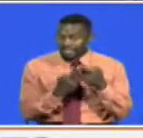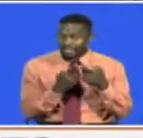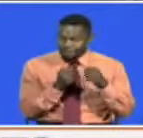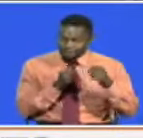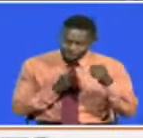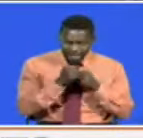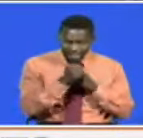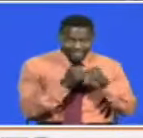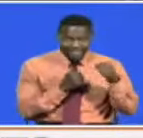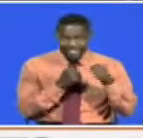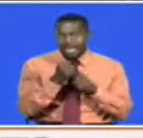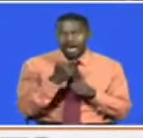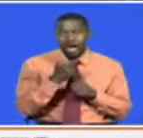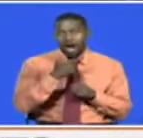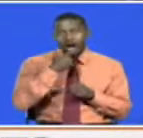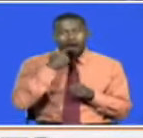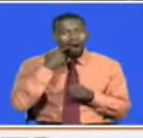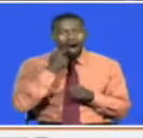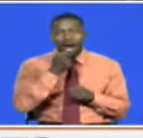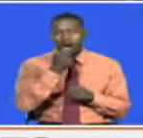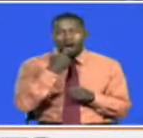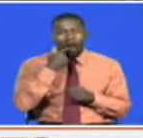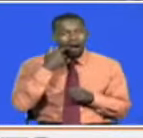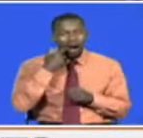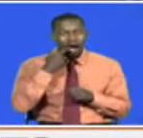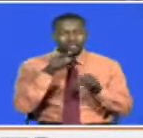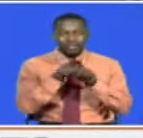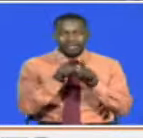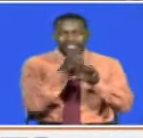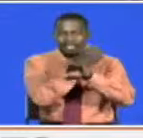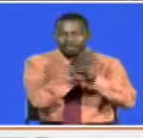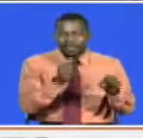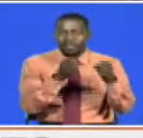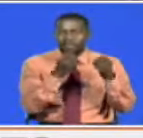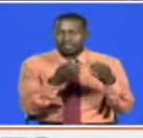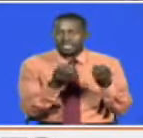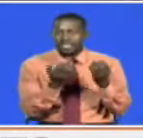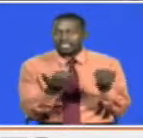na pombe, ya kuokoa watoto wetu na vijana wetu.